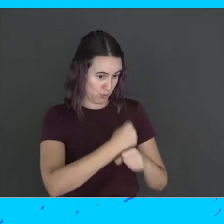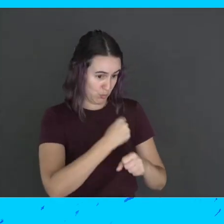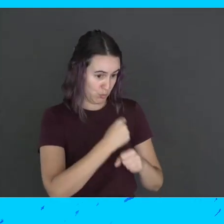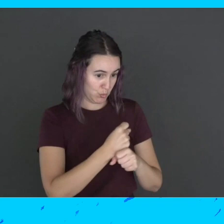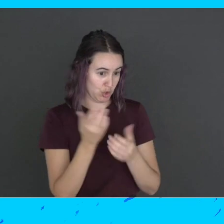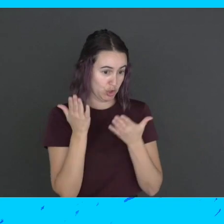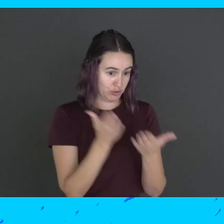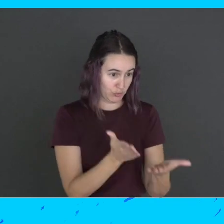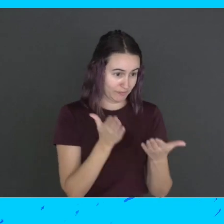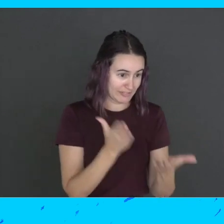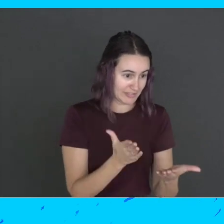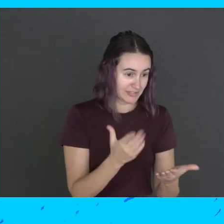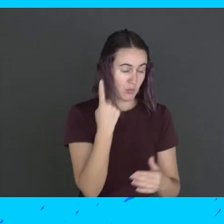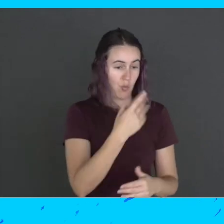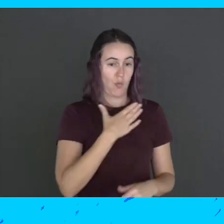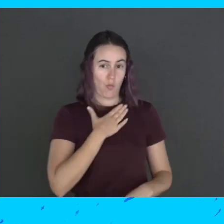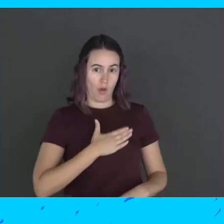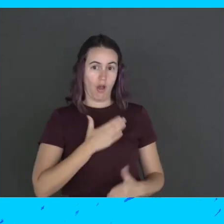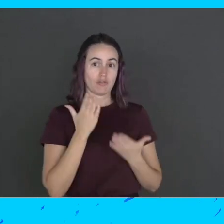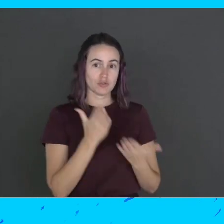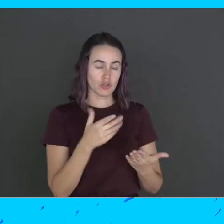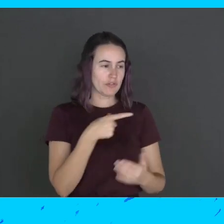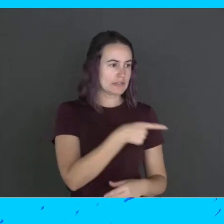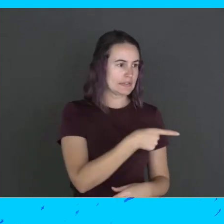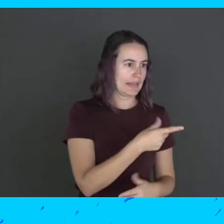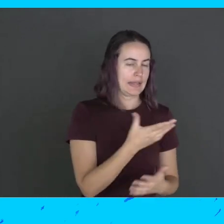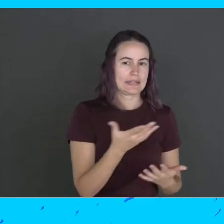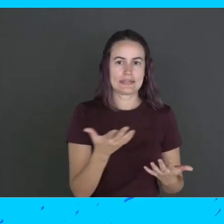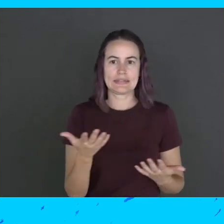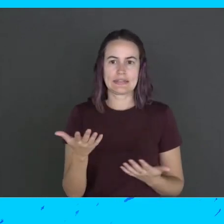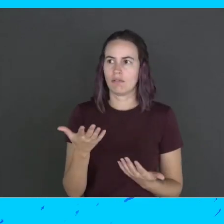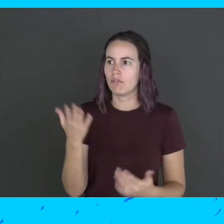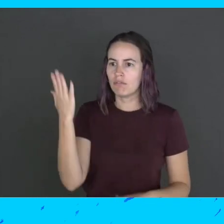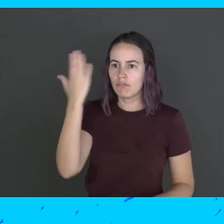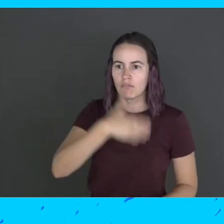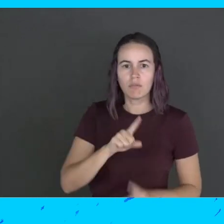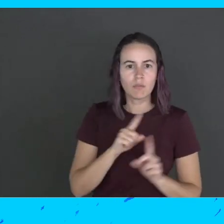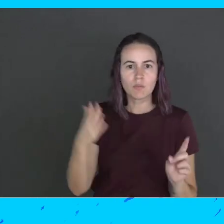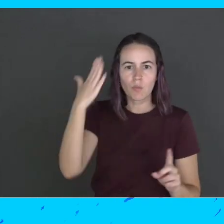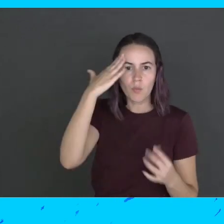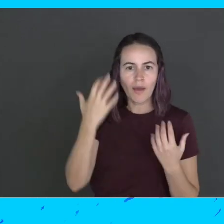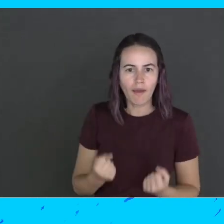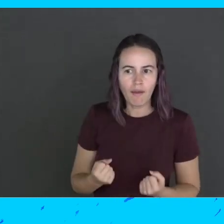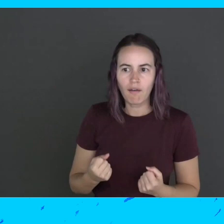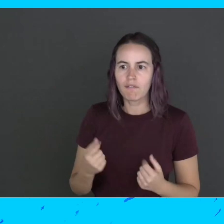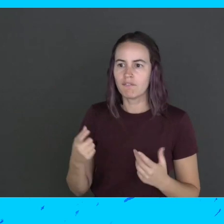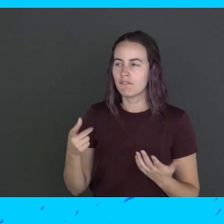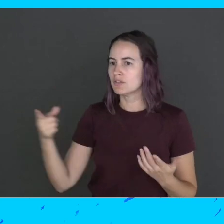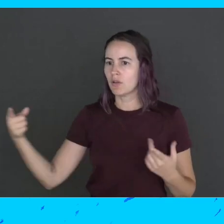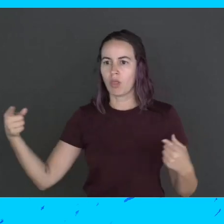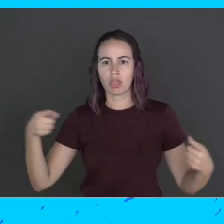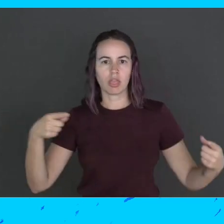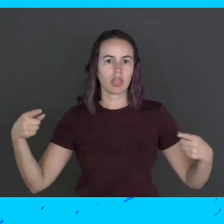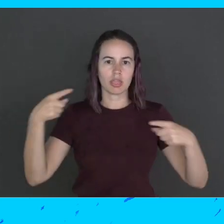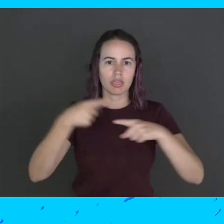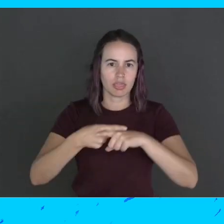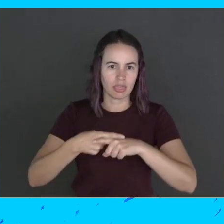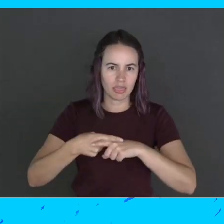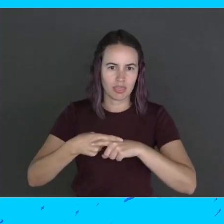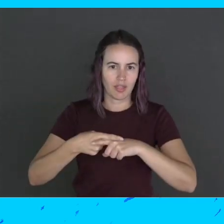parle aux personnes qui ont utilisé le service, elles nous disent qu'elles n'ont pas, accès,